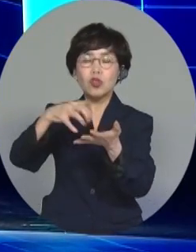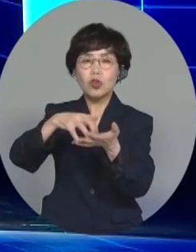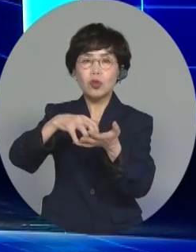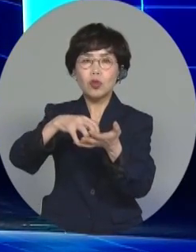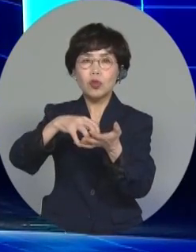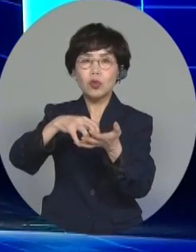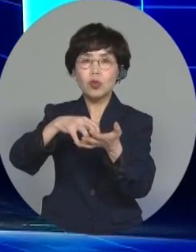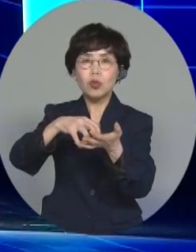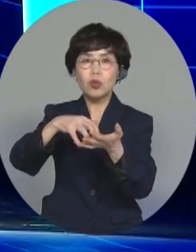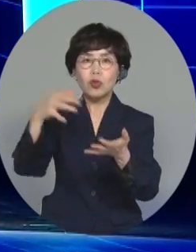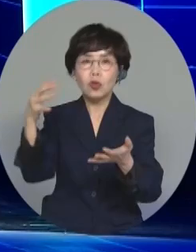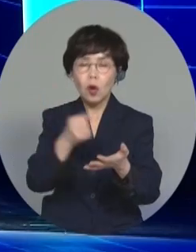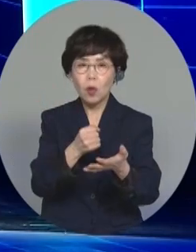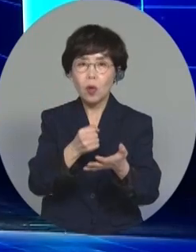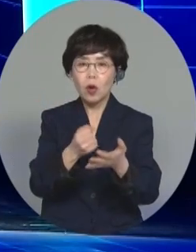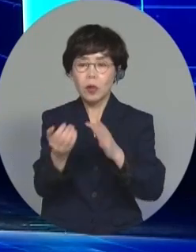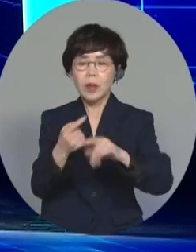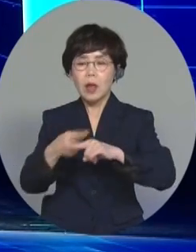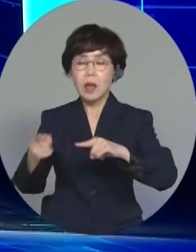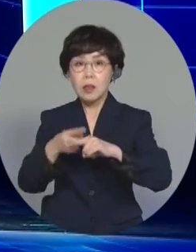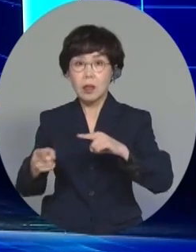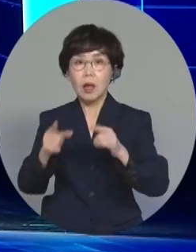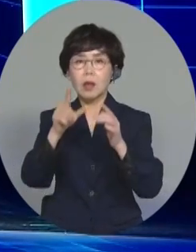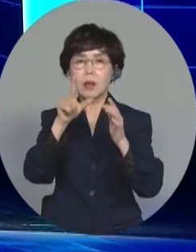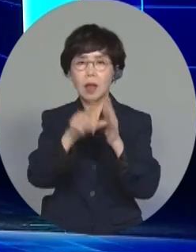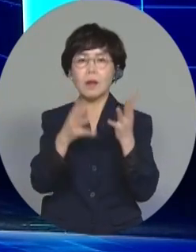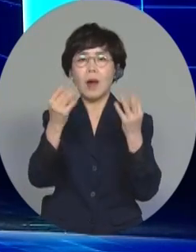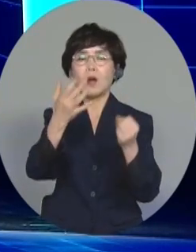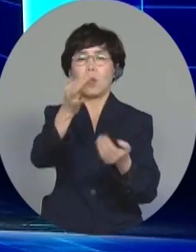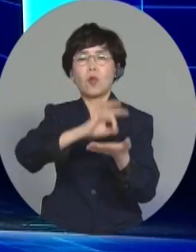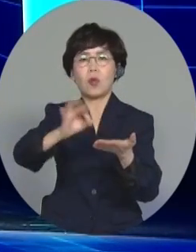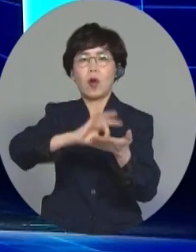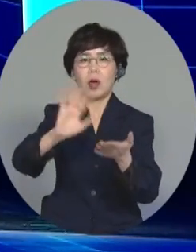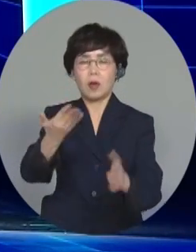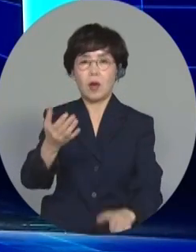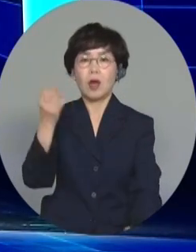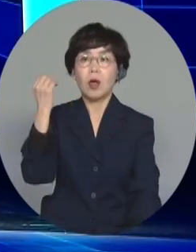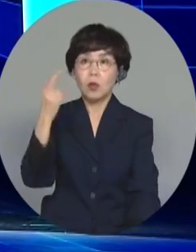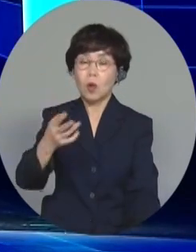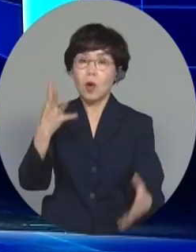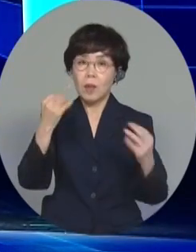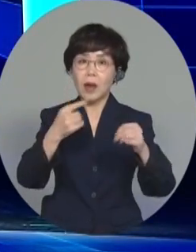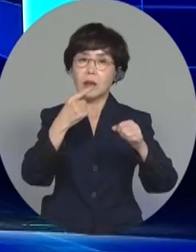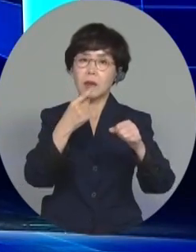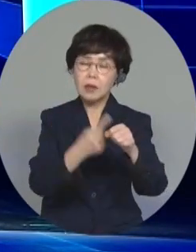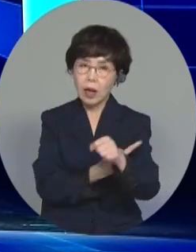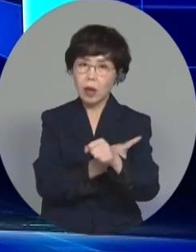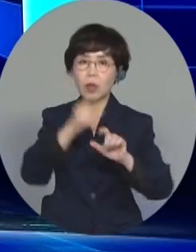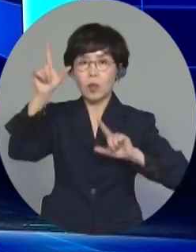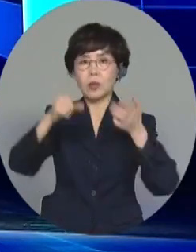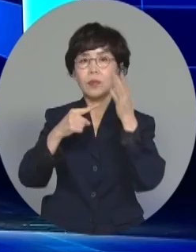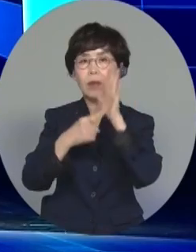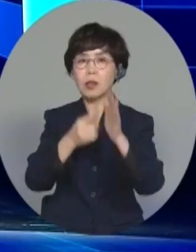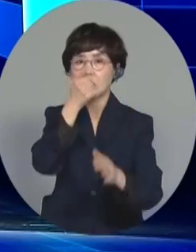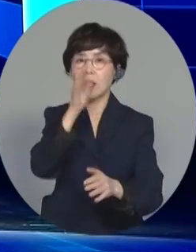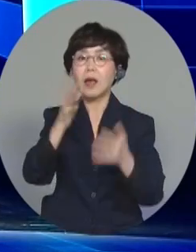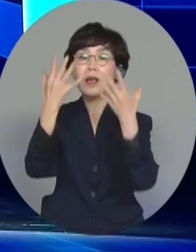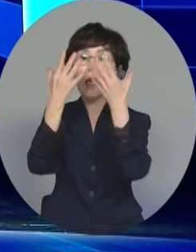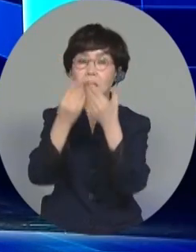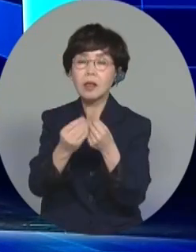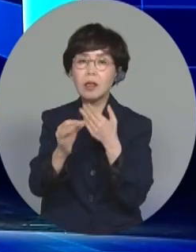기반 모델로 예측하는 것은 상당히 많은 비용이 들어갑니다. 그리고 많은 자연 현상도 발생할 수 있겠는데요. 예를